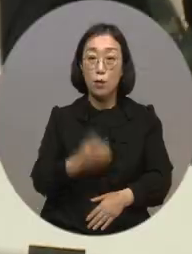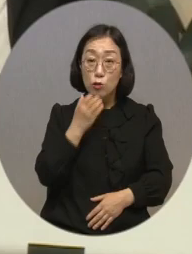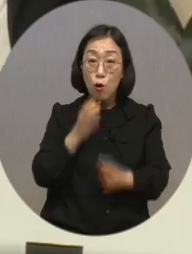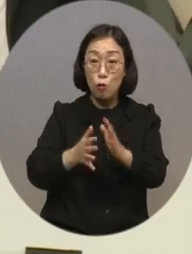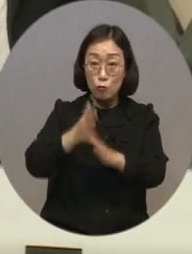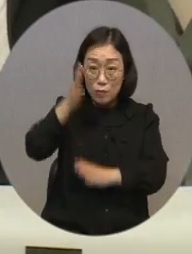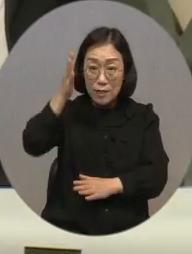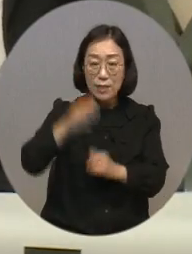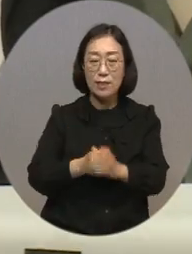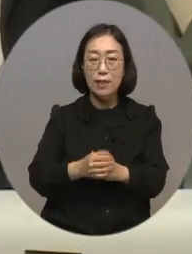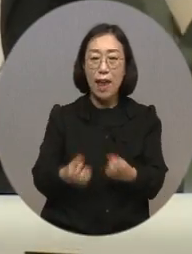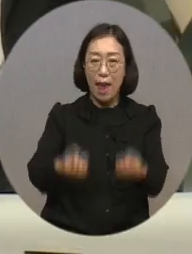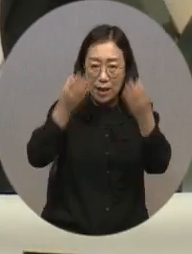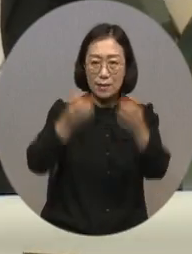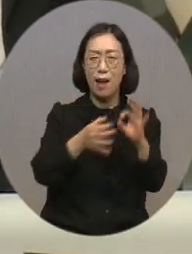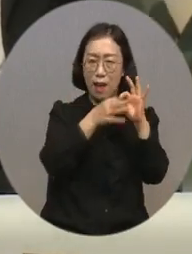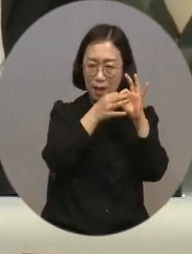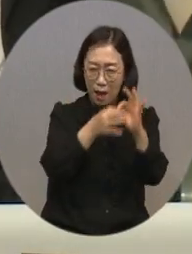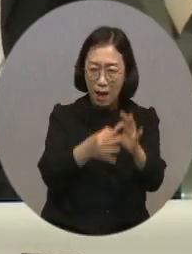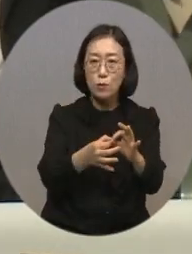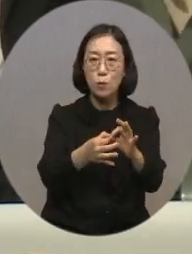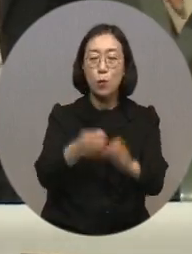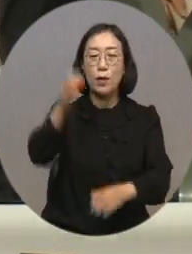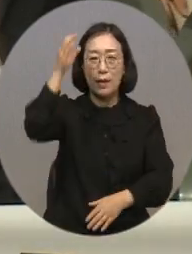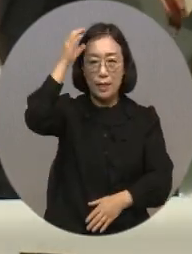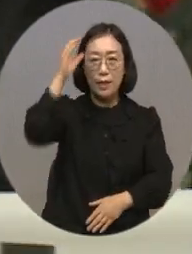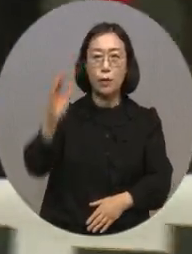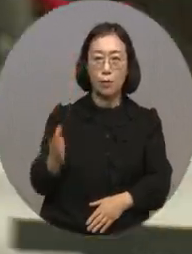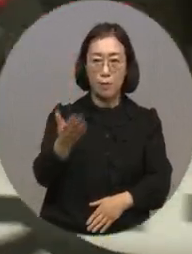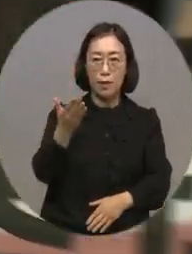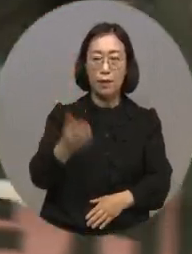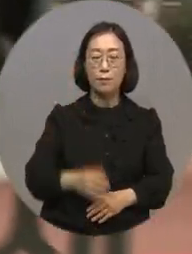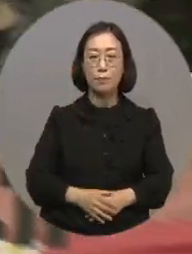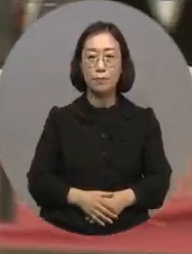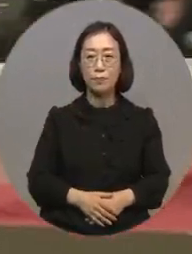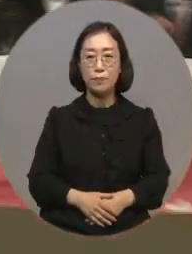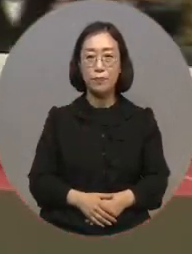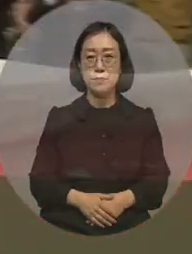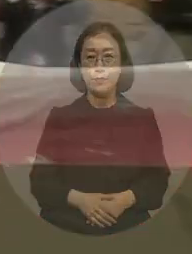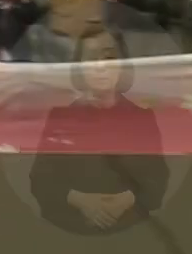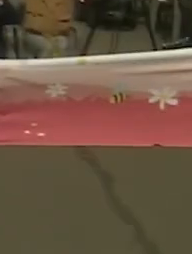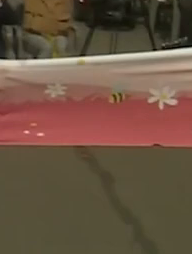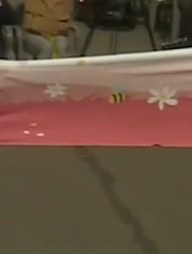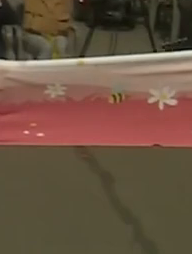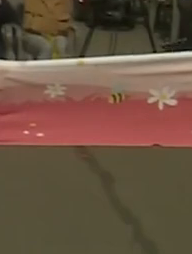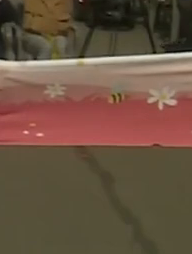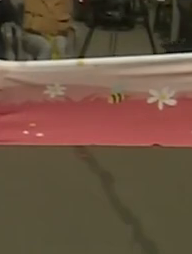자리매김할 것으로 기대됩니다. 복지TV 뉴스 정유정입니다.